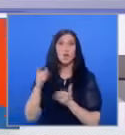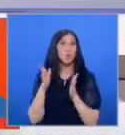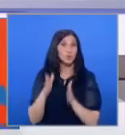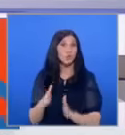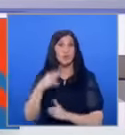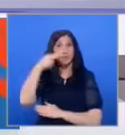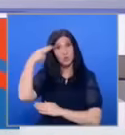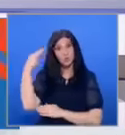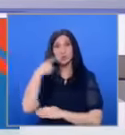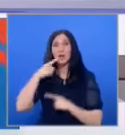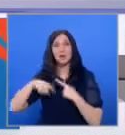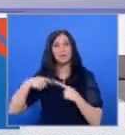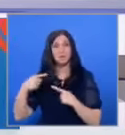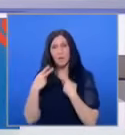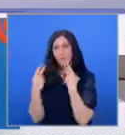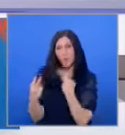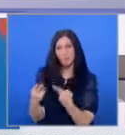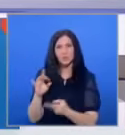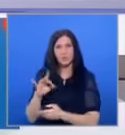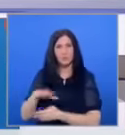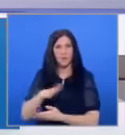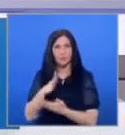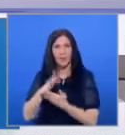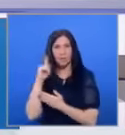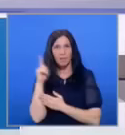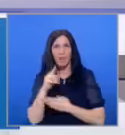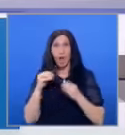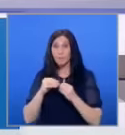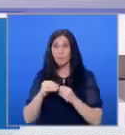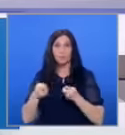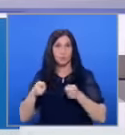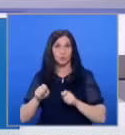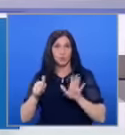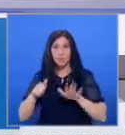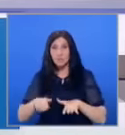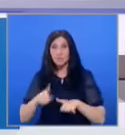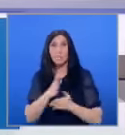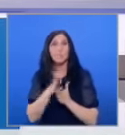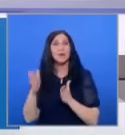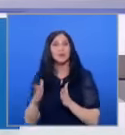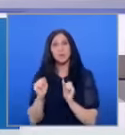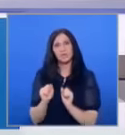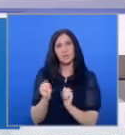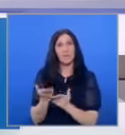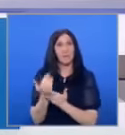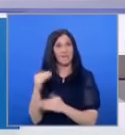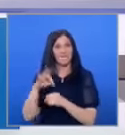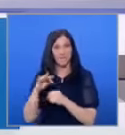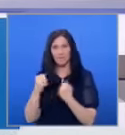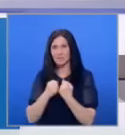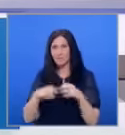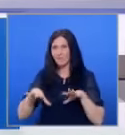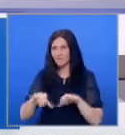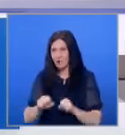установил Институтът за развитие на публичната среда. Последните дни на април изтече 6-месечния период за уседналост преди вота за местна